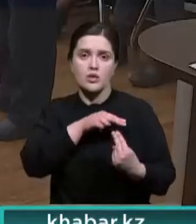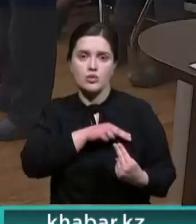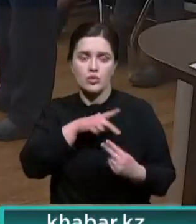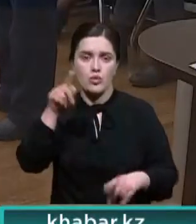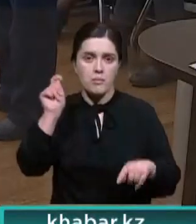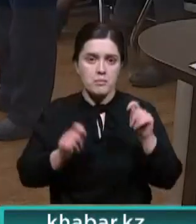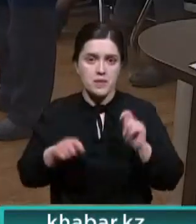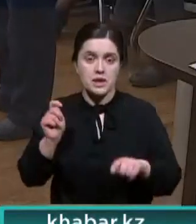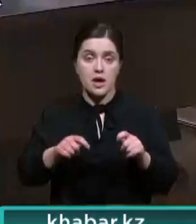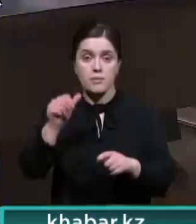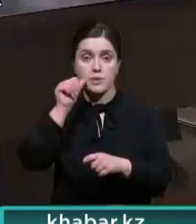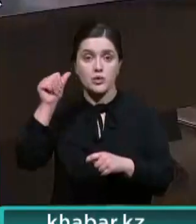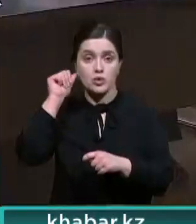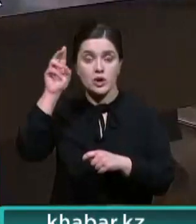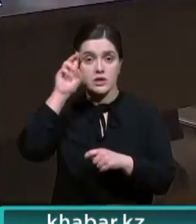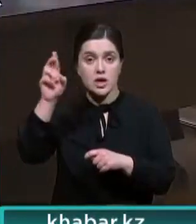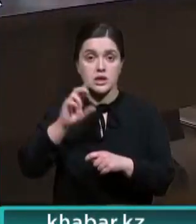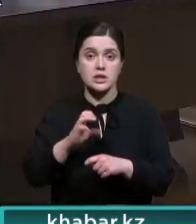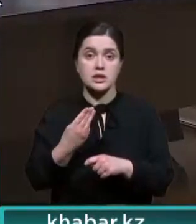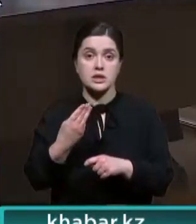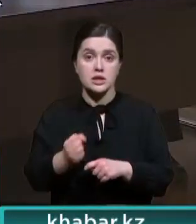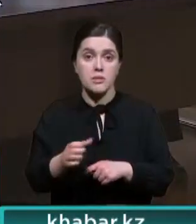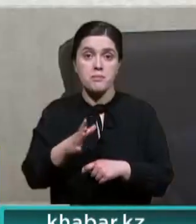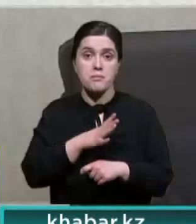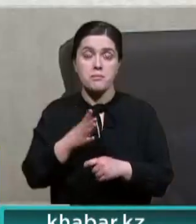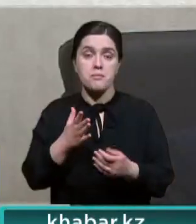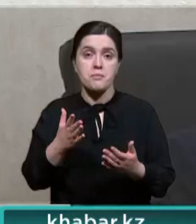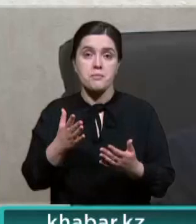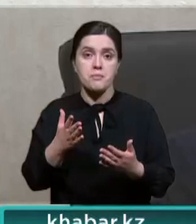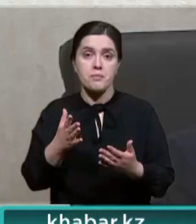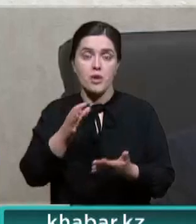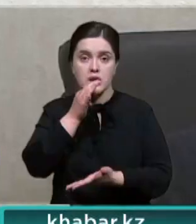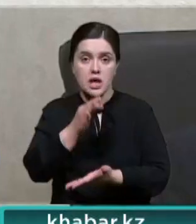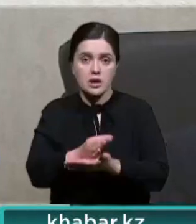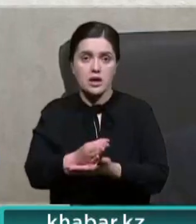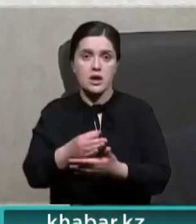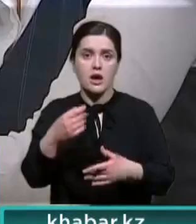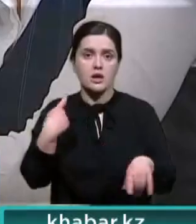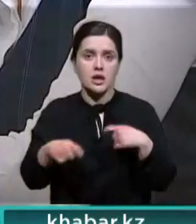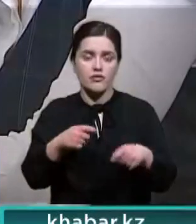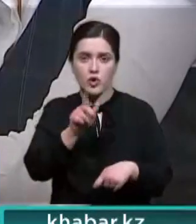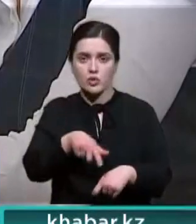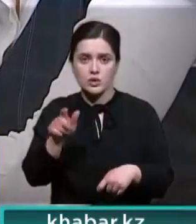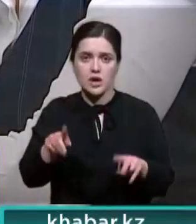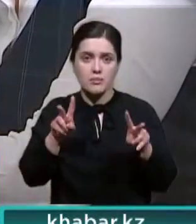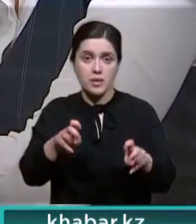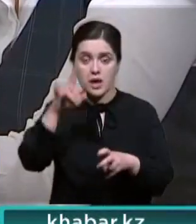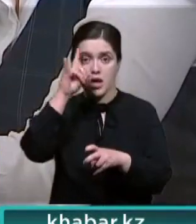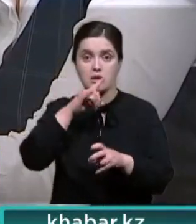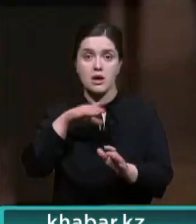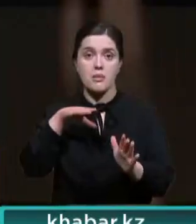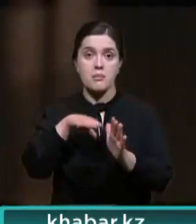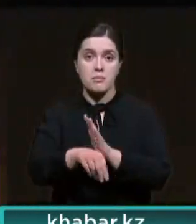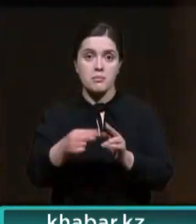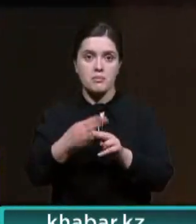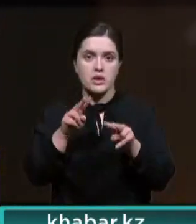трудовых мигрантов. Напомню, в прошлом году Государственным департаментом США был представлен доклад о торговле людьми, где Казахстан попал